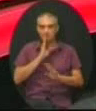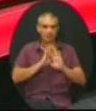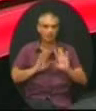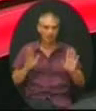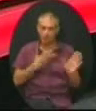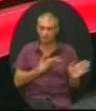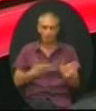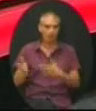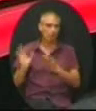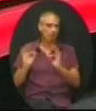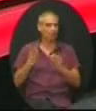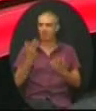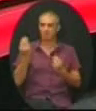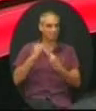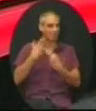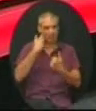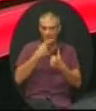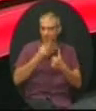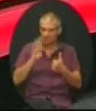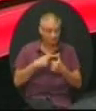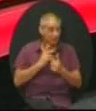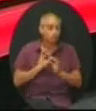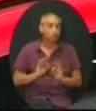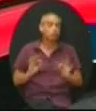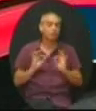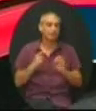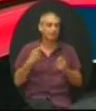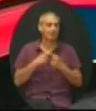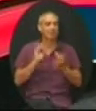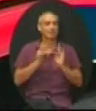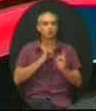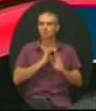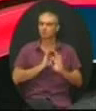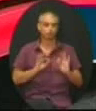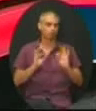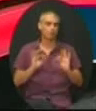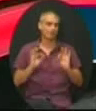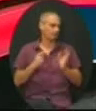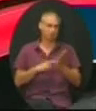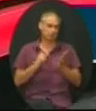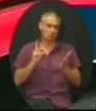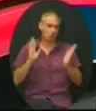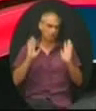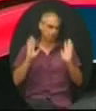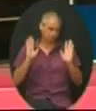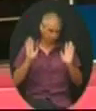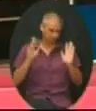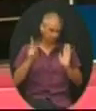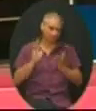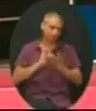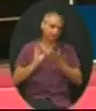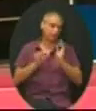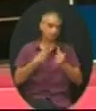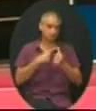החלטה. אין שם הטבות לבזק, אין שום דבר שנגוע בניגוד עניינים ולא שום דבר, ולכן לא צריך לבטל אף החלטה. זה המשרד